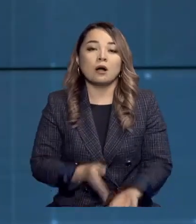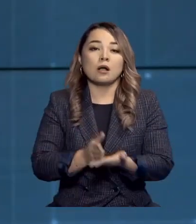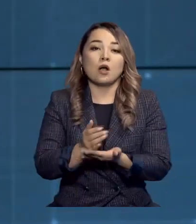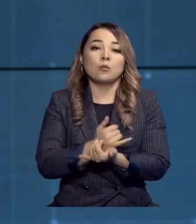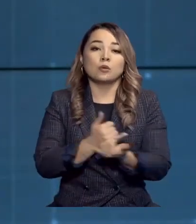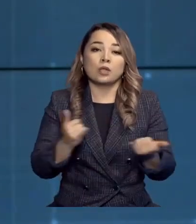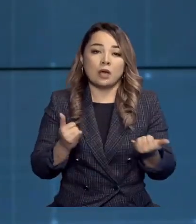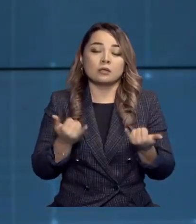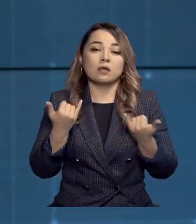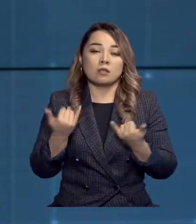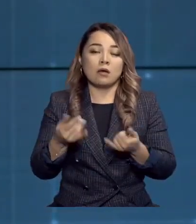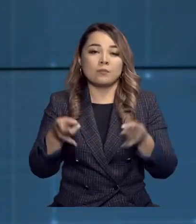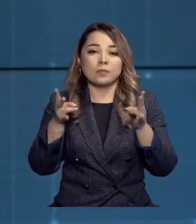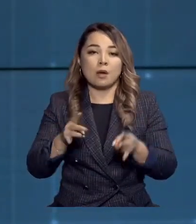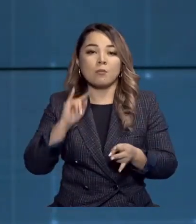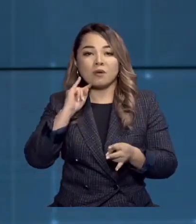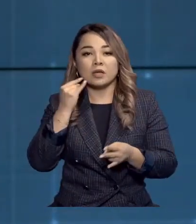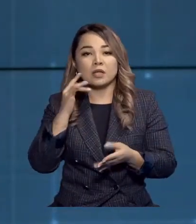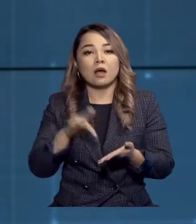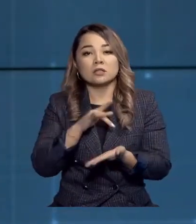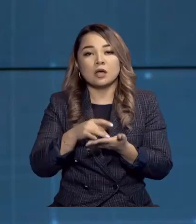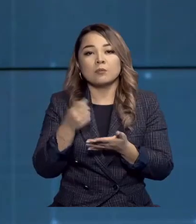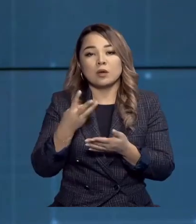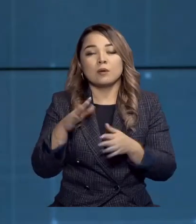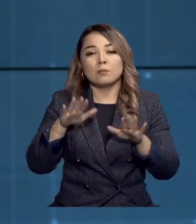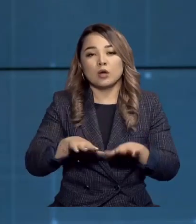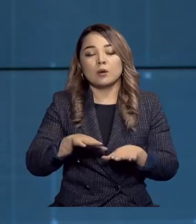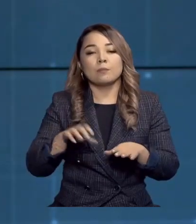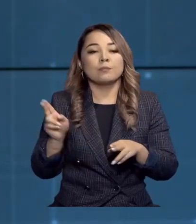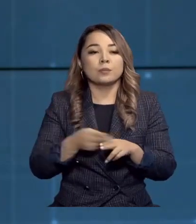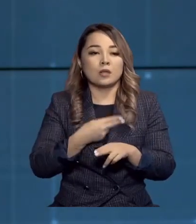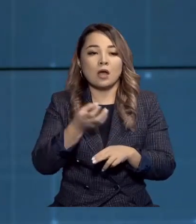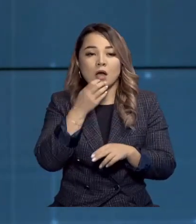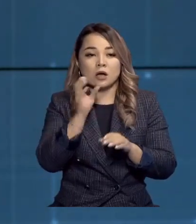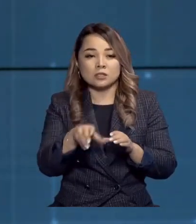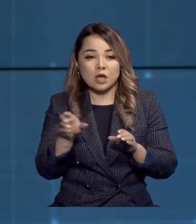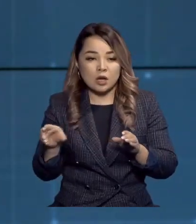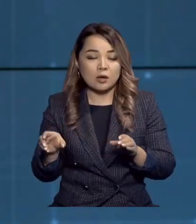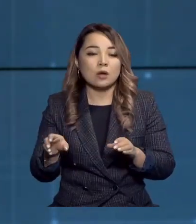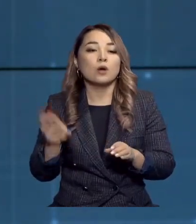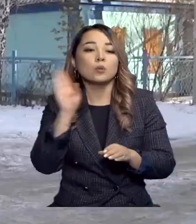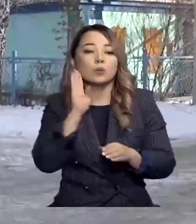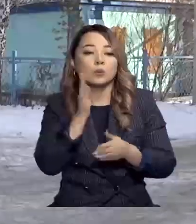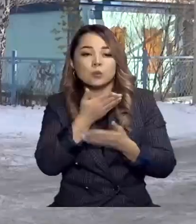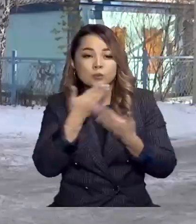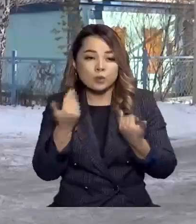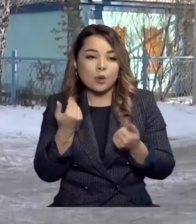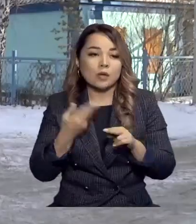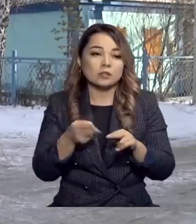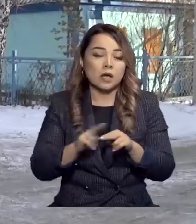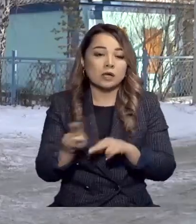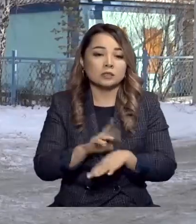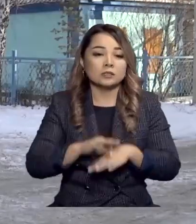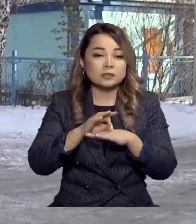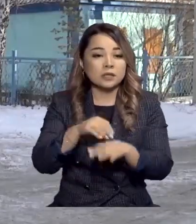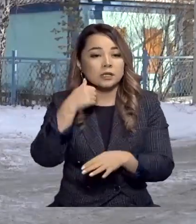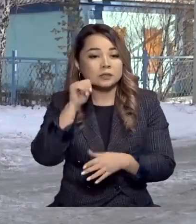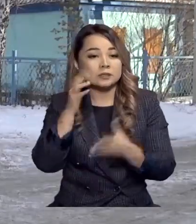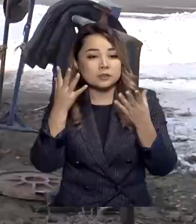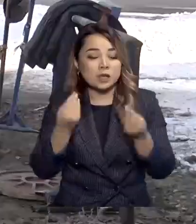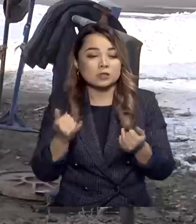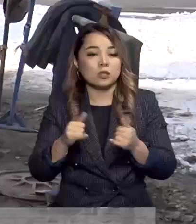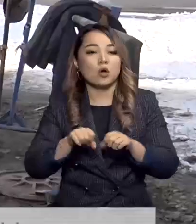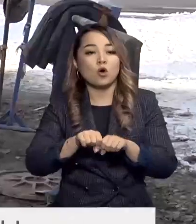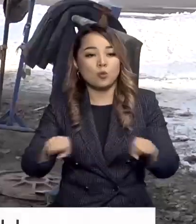Коммуналдық апат салдарынан Павлодар қаласының біраз бөлігі жылусыз, әрі сусыз қалды. Жылу құбырында апат кеше болған, іле жөнделгенімен бүгін құбыр